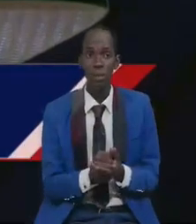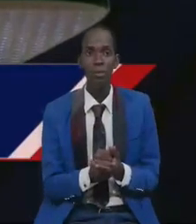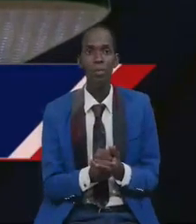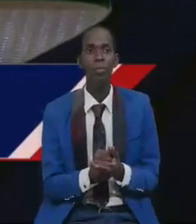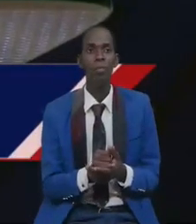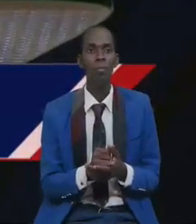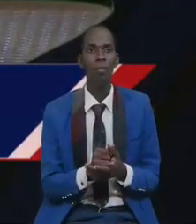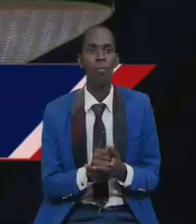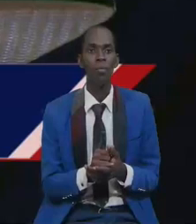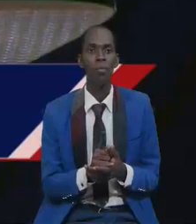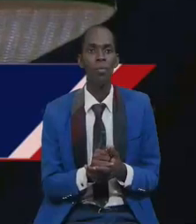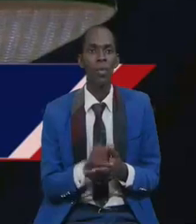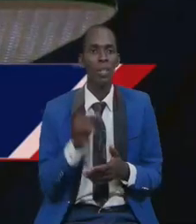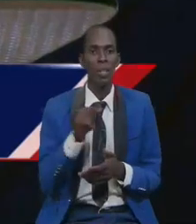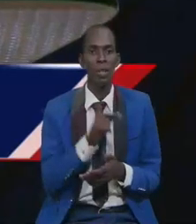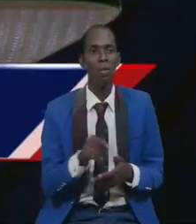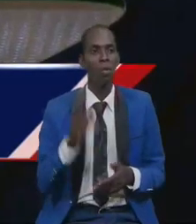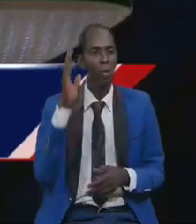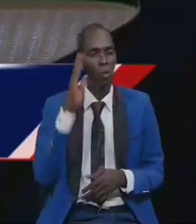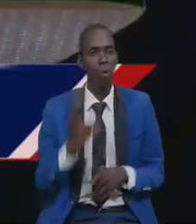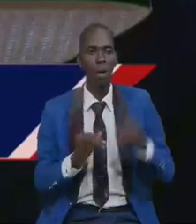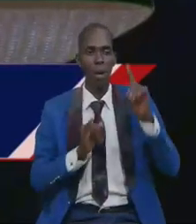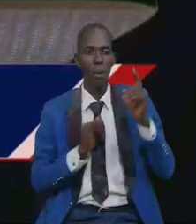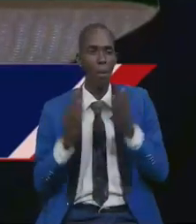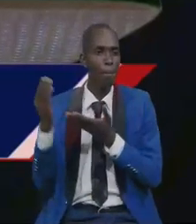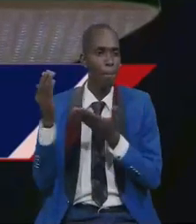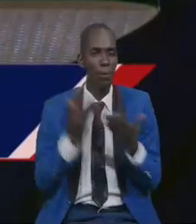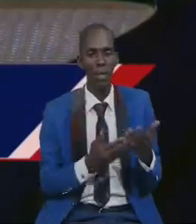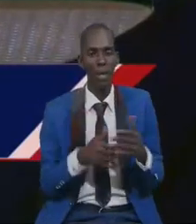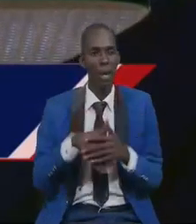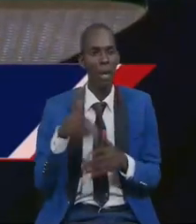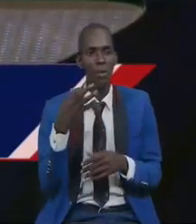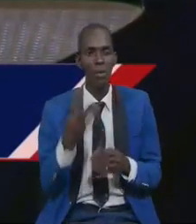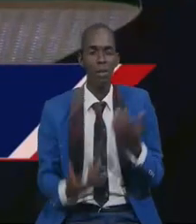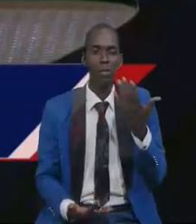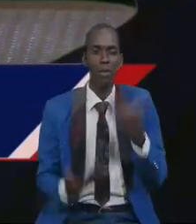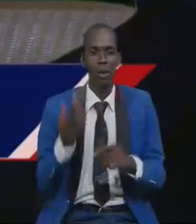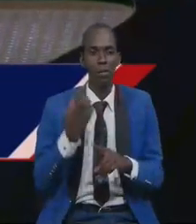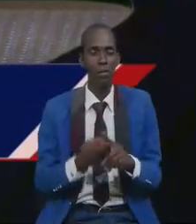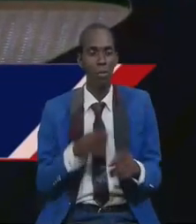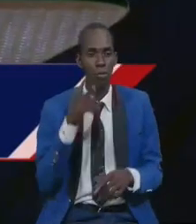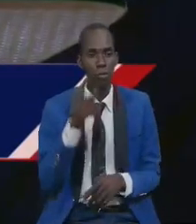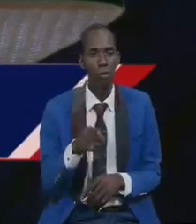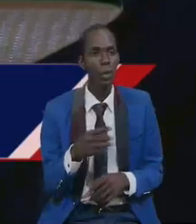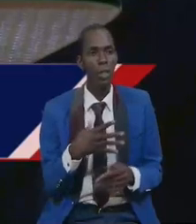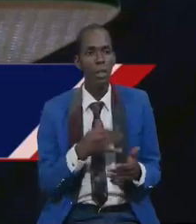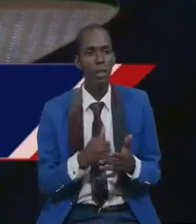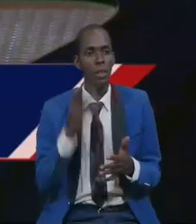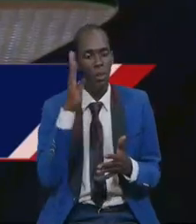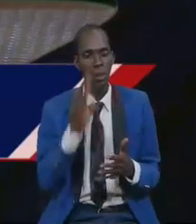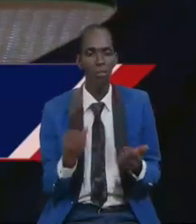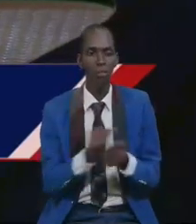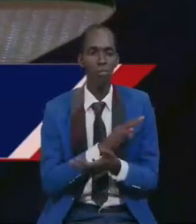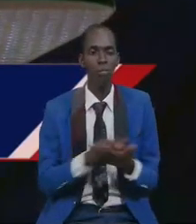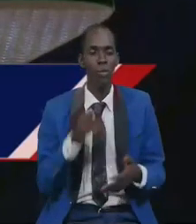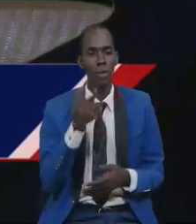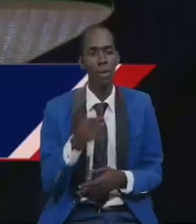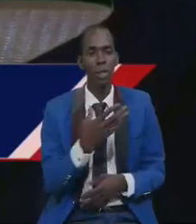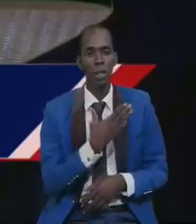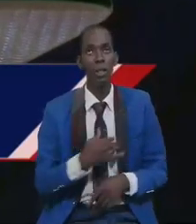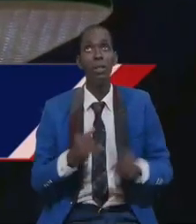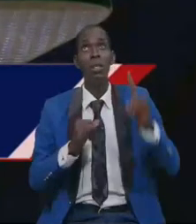profané tes sanctuaires, je fais sortir du milieu de toi un feu qui te dévore. Je te